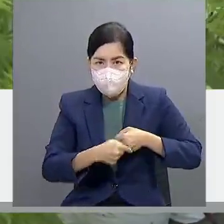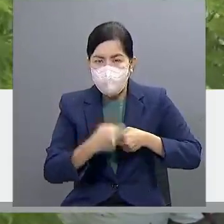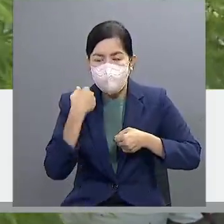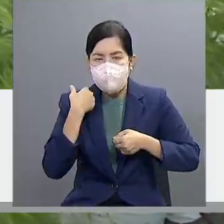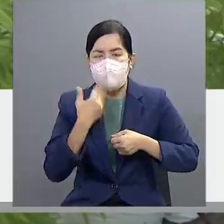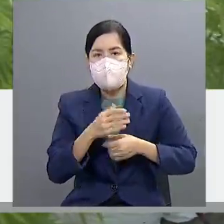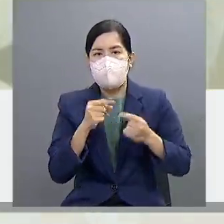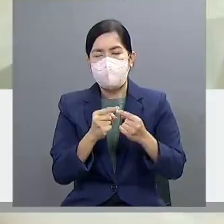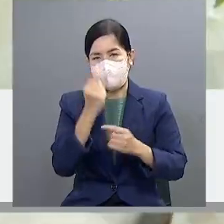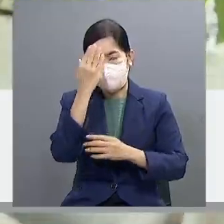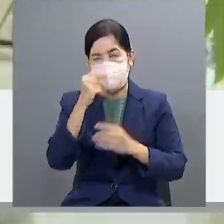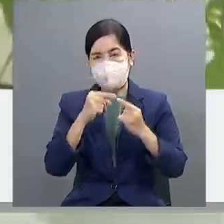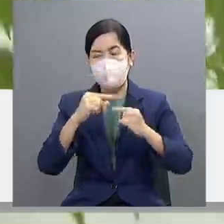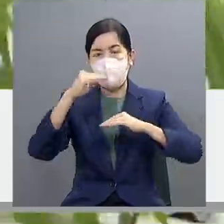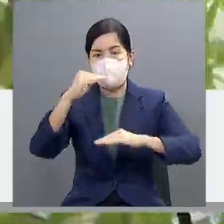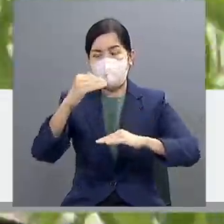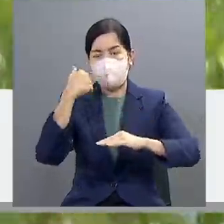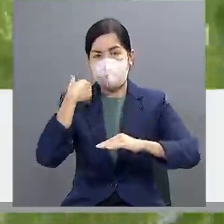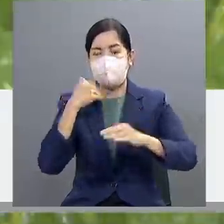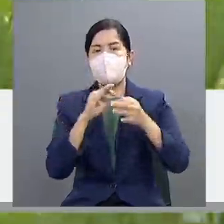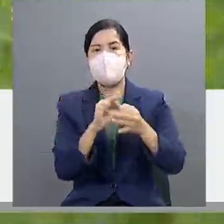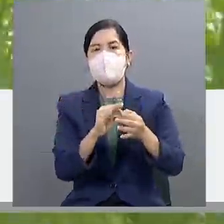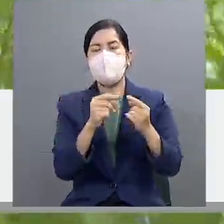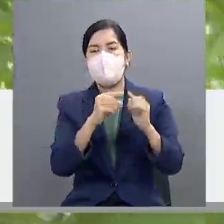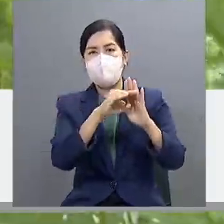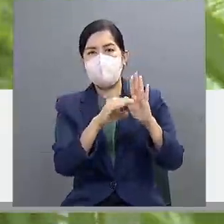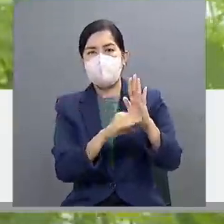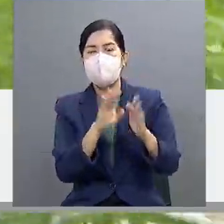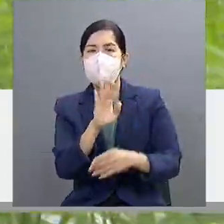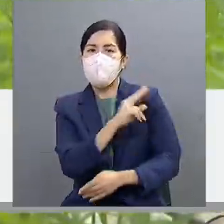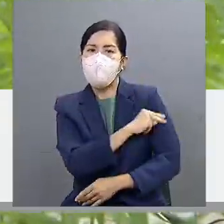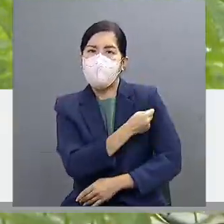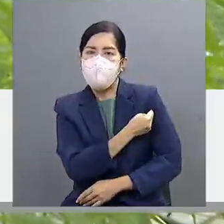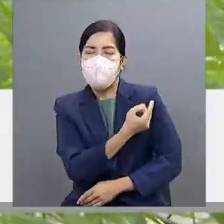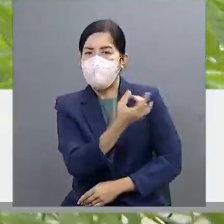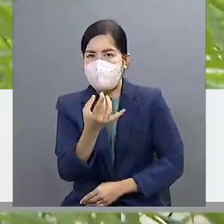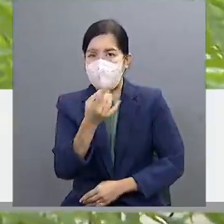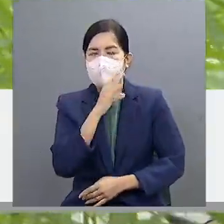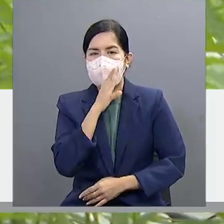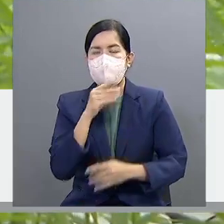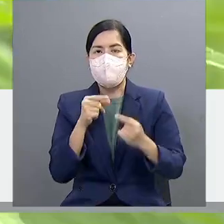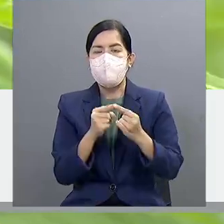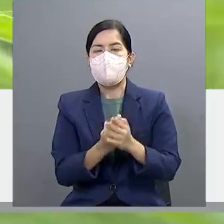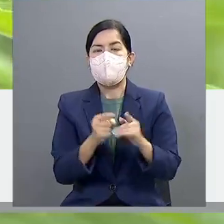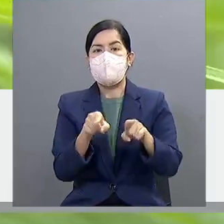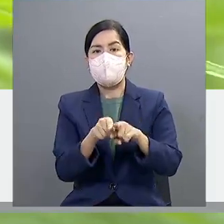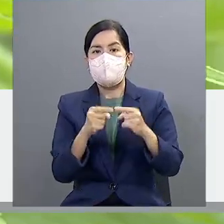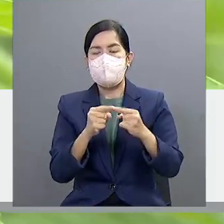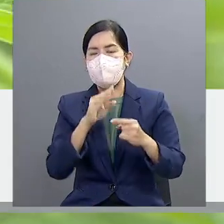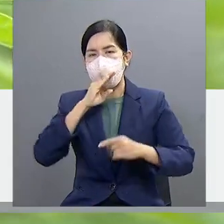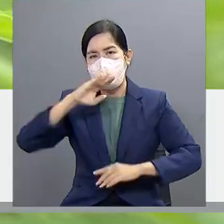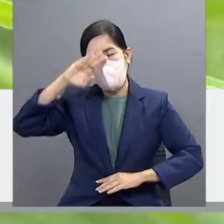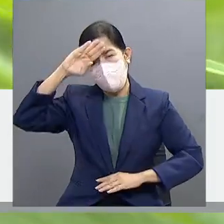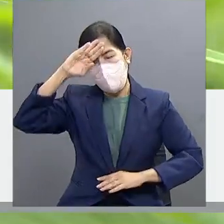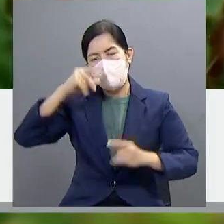างการแพทย์ให้มีความชัดเจนมากขึ้นเช่นโรคลมชักชนิดดื้อยาหรือการใช้ประกอบการรักษาผู้ป่วยมะ